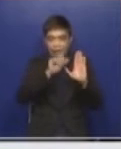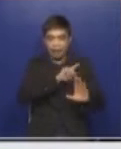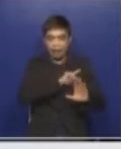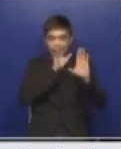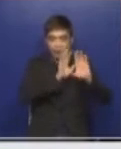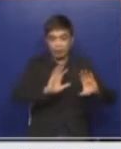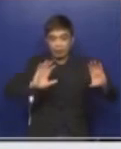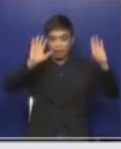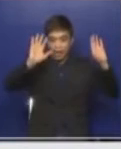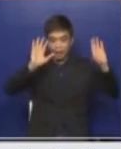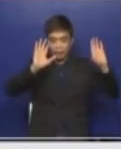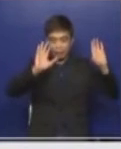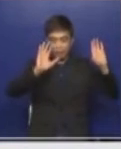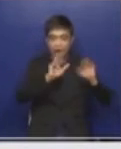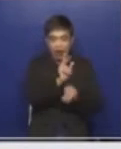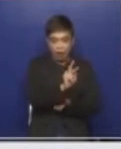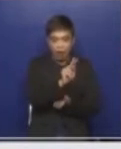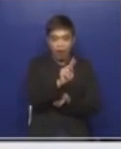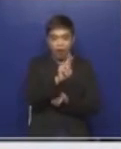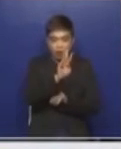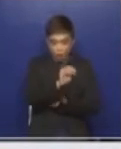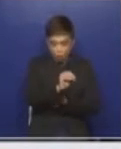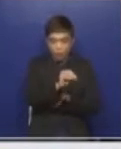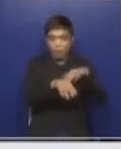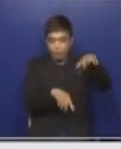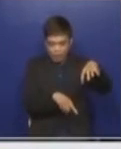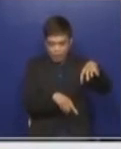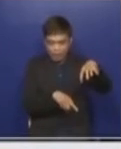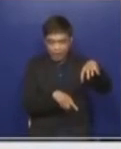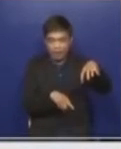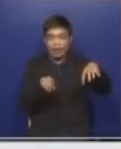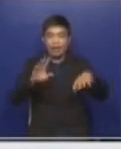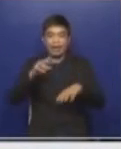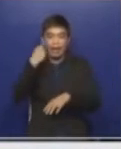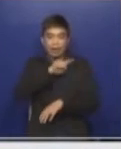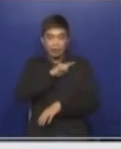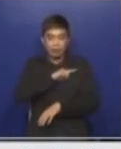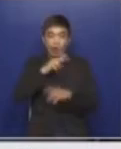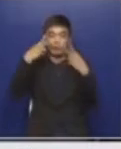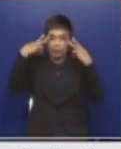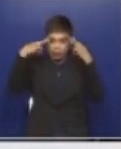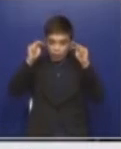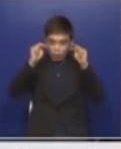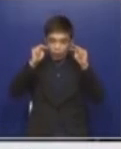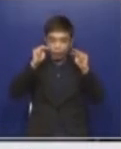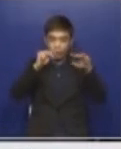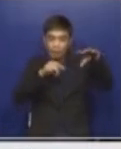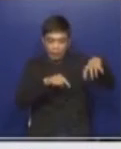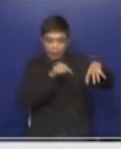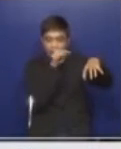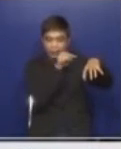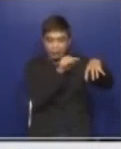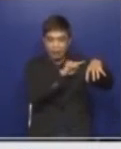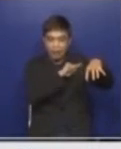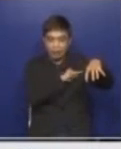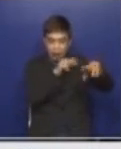มีฐานะเป็นกรมขึ้นตรงกับท่านนายกรัฐมนตรีมีหน้าที่รับผิดชอบงานของคณะก